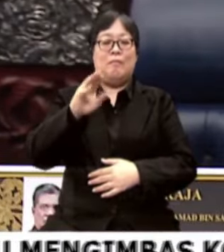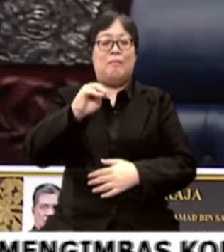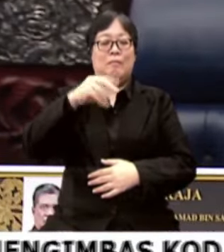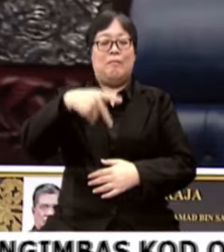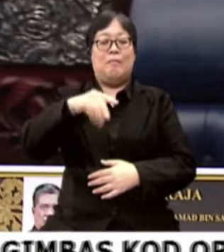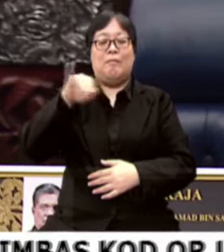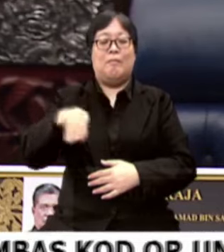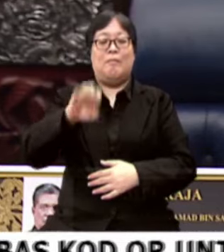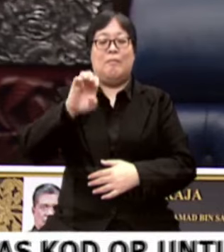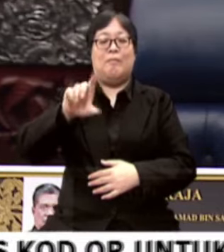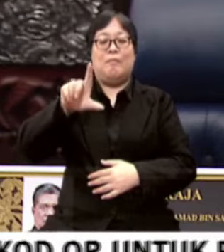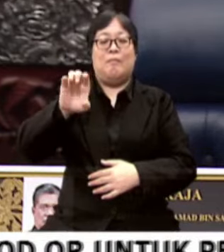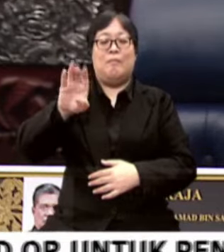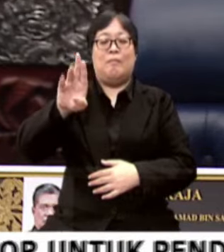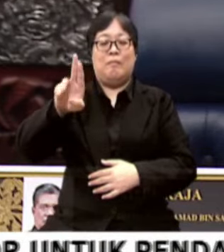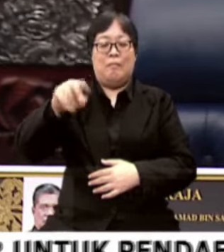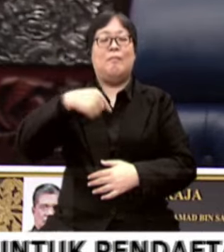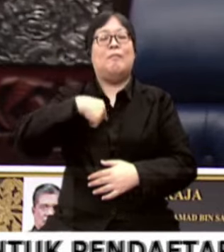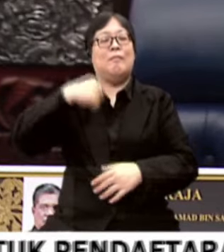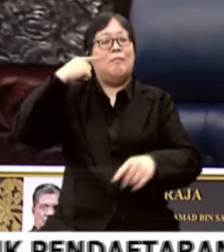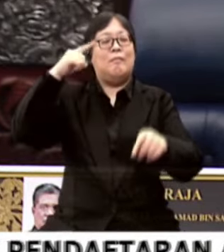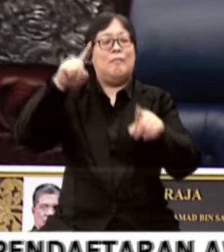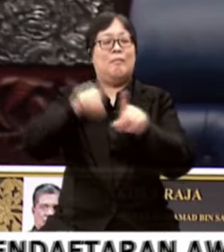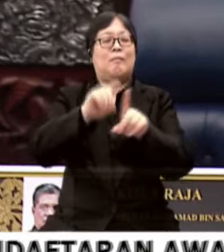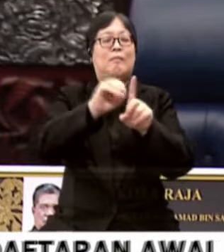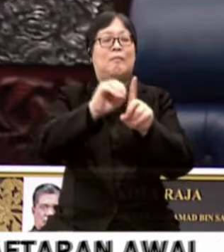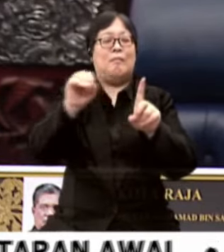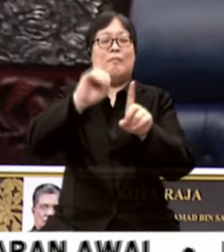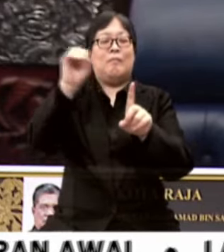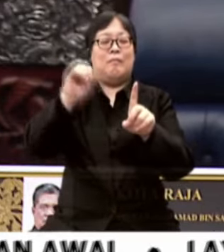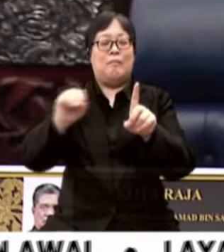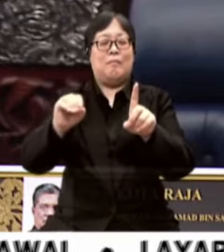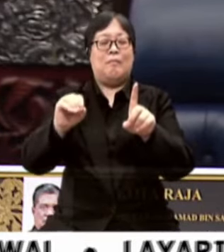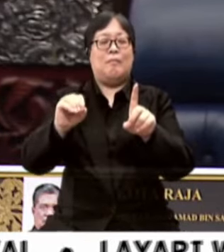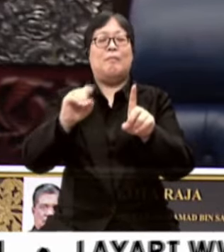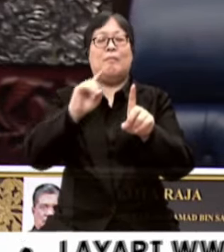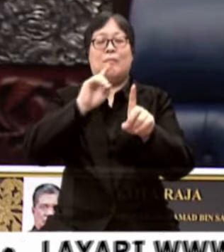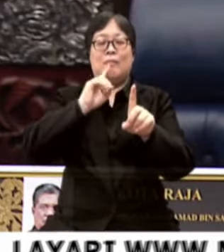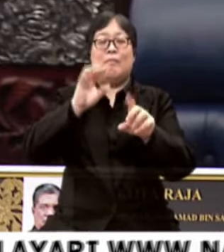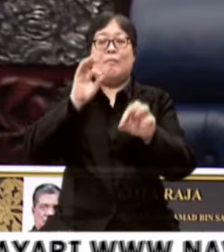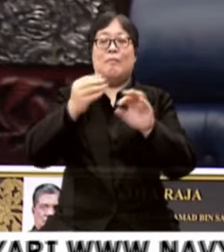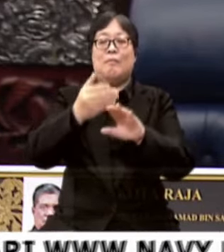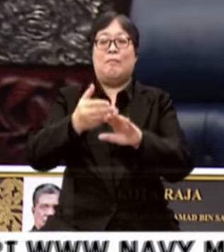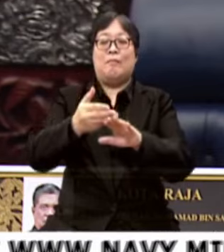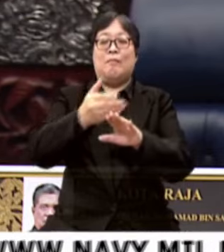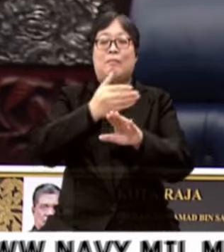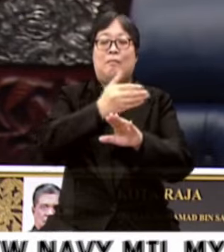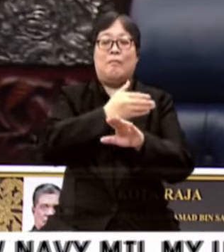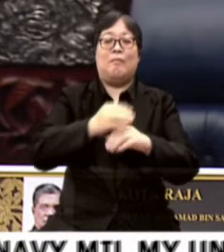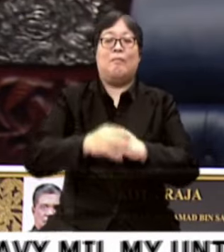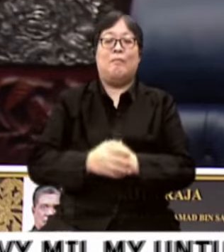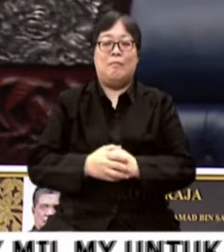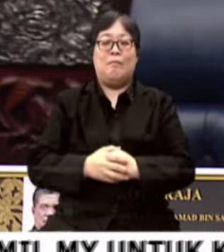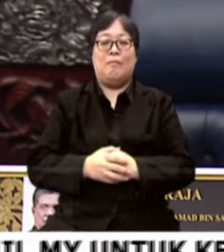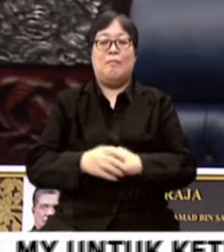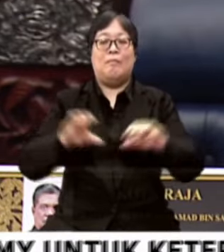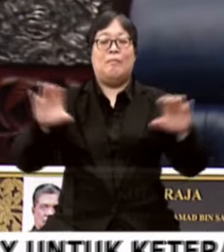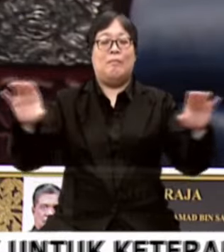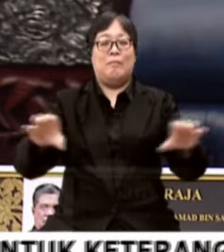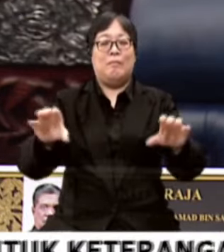saya bersetuju 100-ratus sebab itu sebenarnya Kalau sebelum ini pelaksanaan